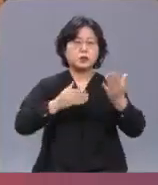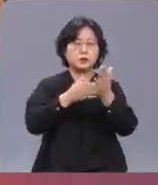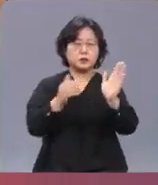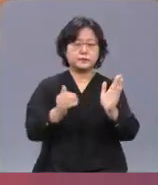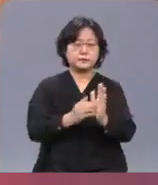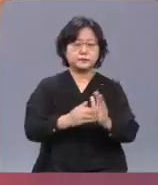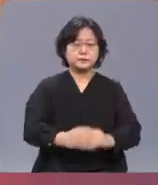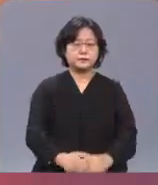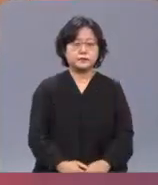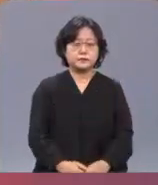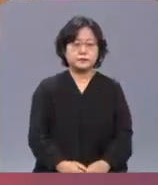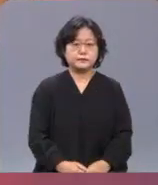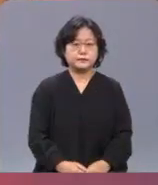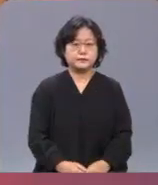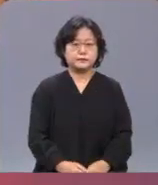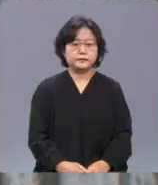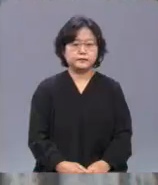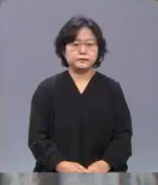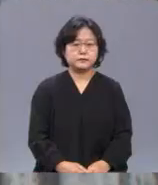촉구했습니다.